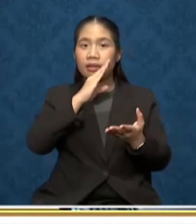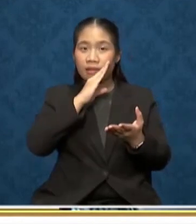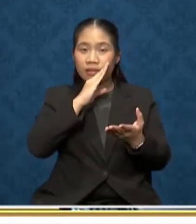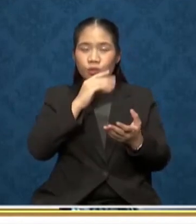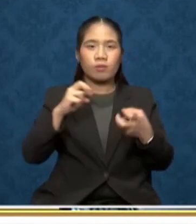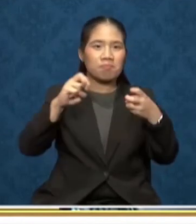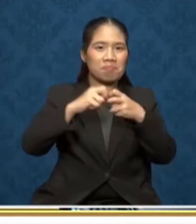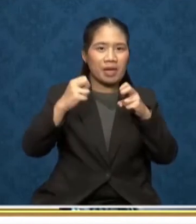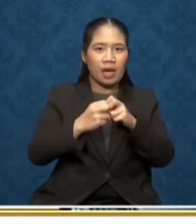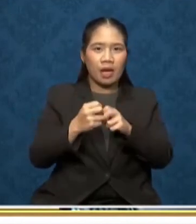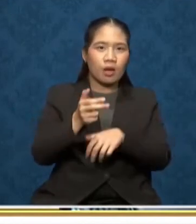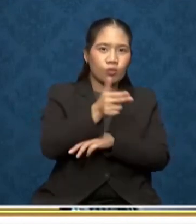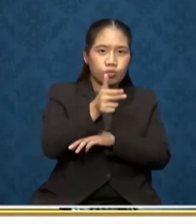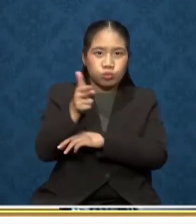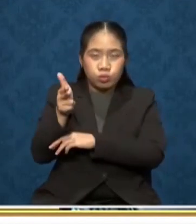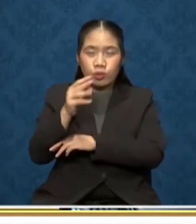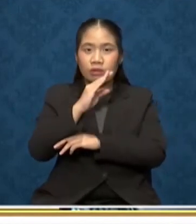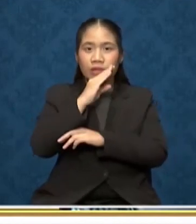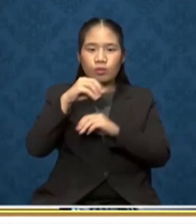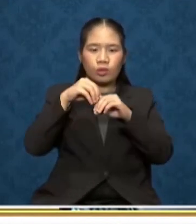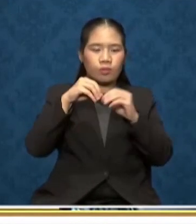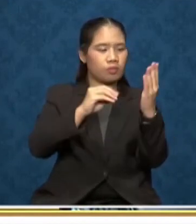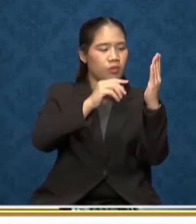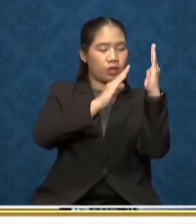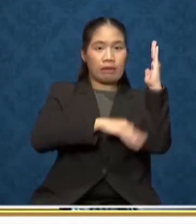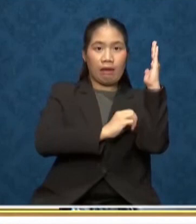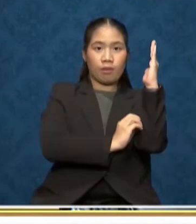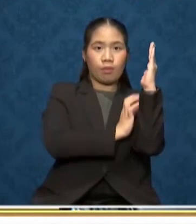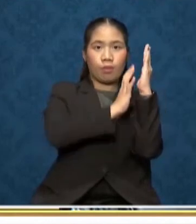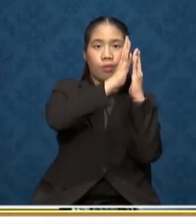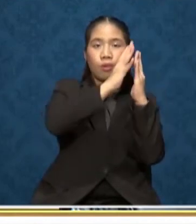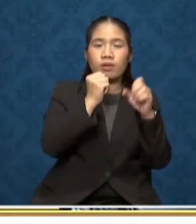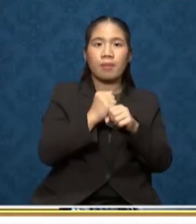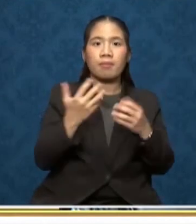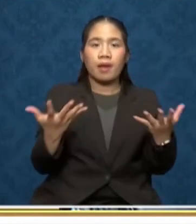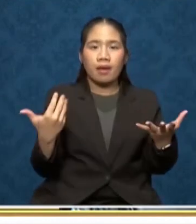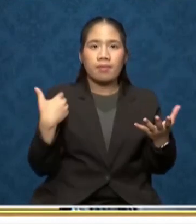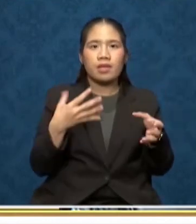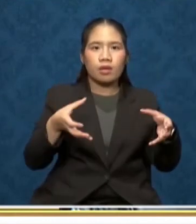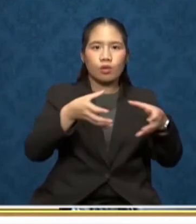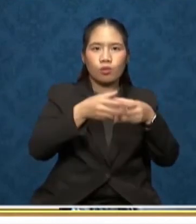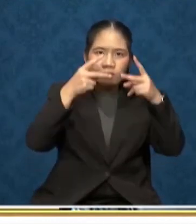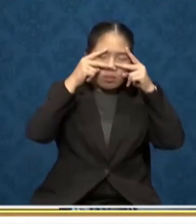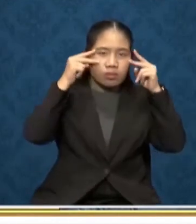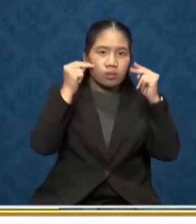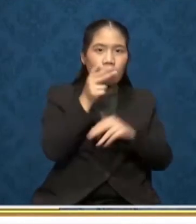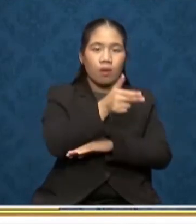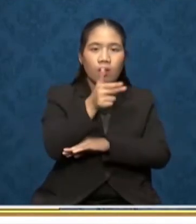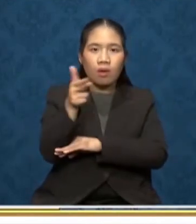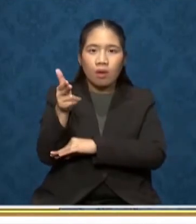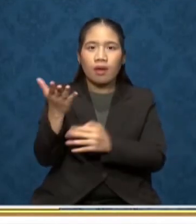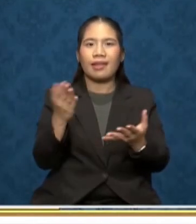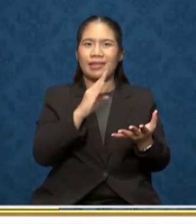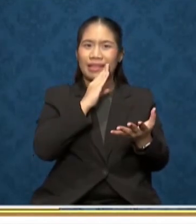นขยายวงเป็วกว้างไปถงตอนเหนือไม่วจะเป็ทางใต้ของเลเบนอนที่ยมีกลุมฮสบอลลออีกนะครัที่ยงจมตีกัอยู่ถ้าเกิด